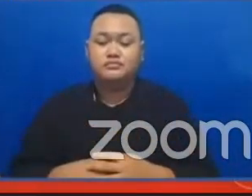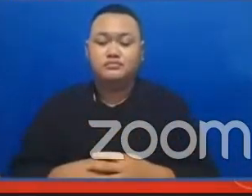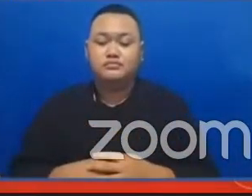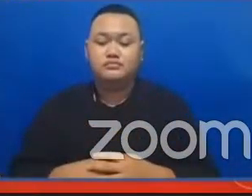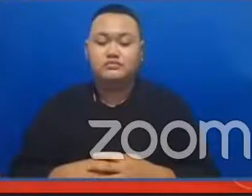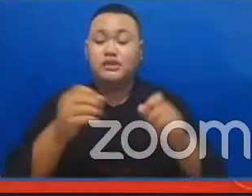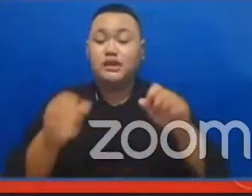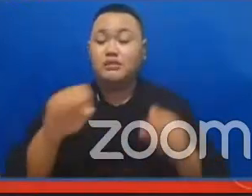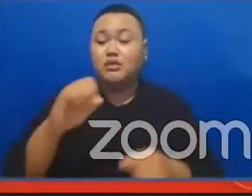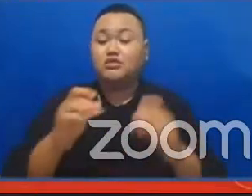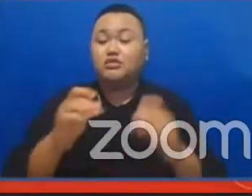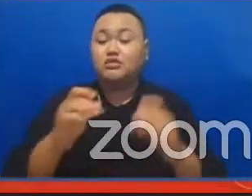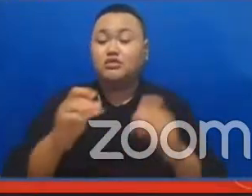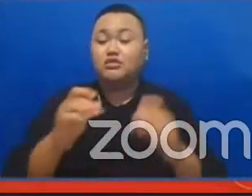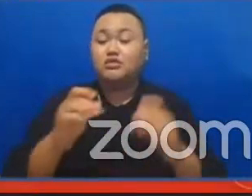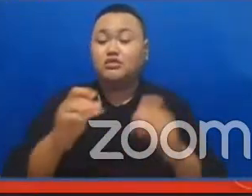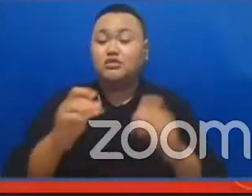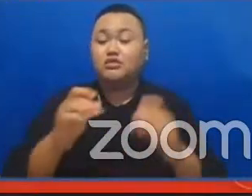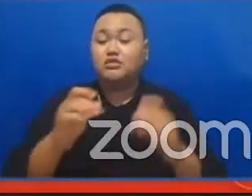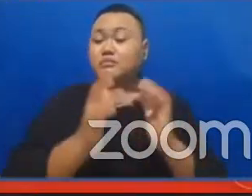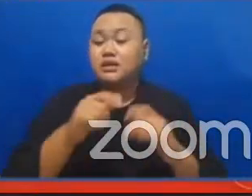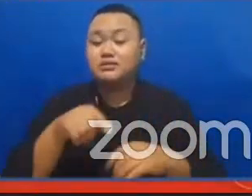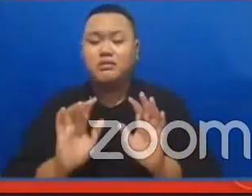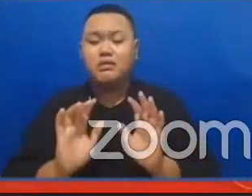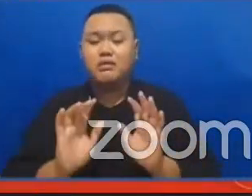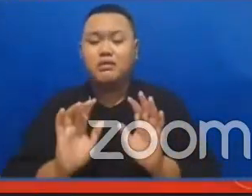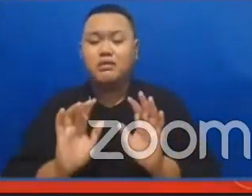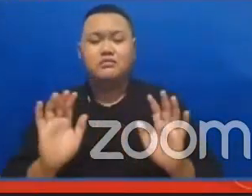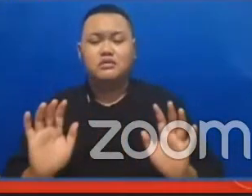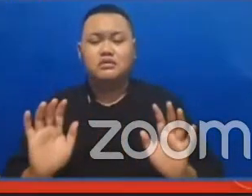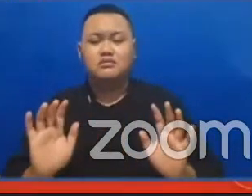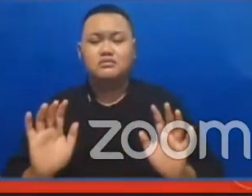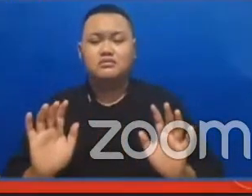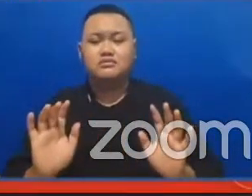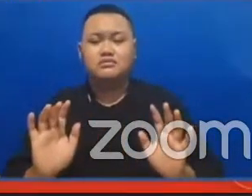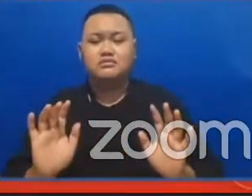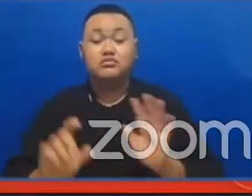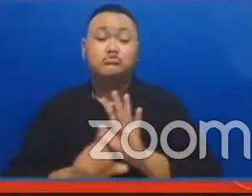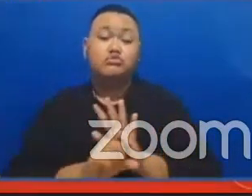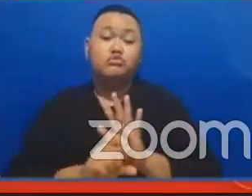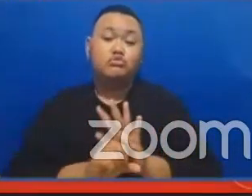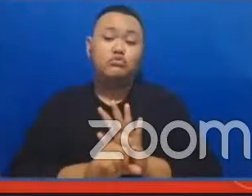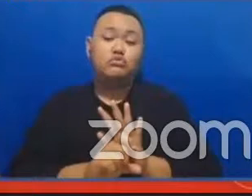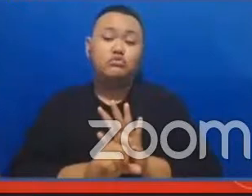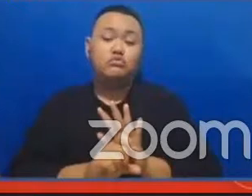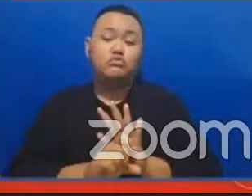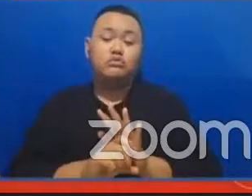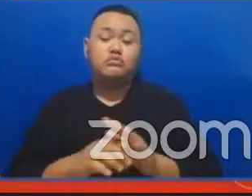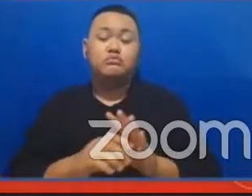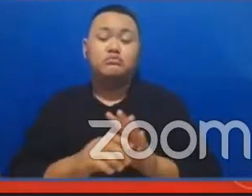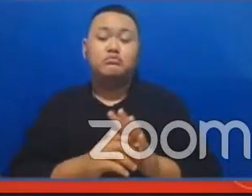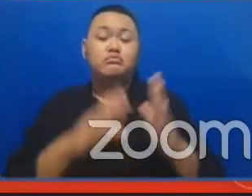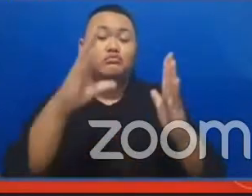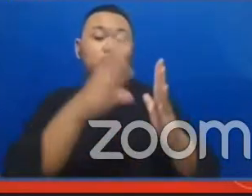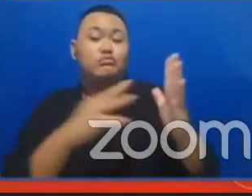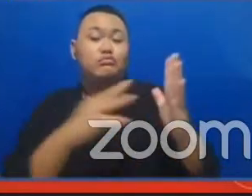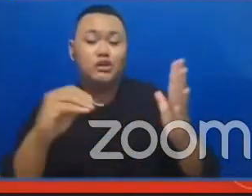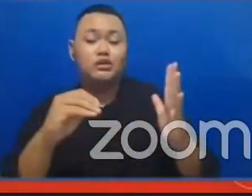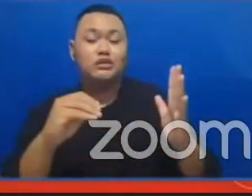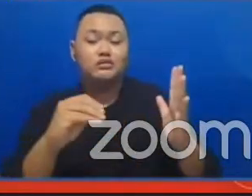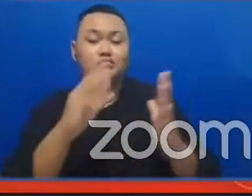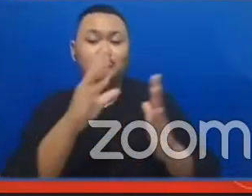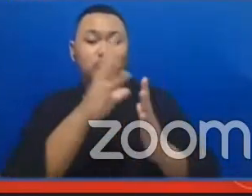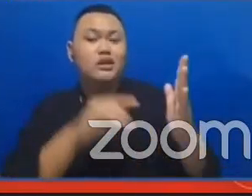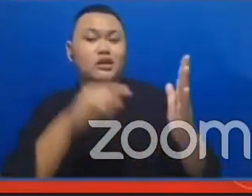tersebut terdapat berbagai bagian penting, misalnya ada pemodelan, di